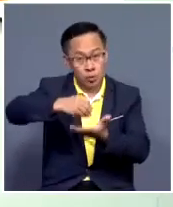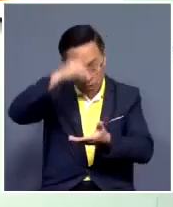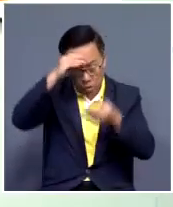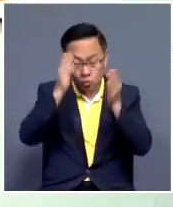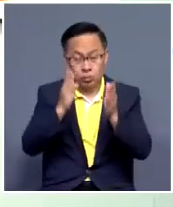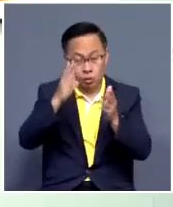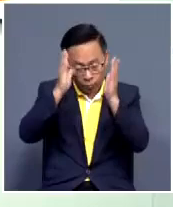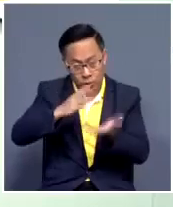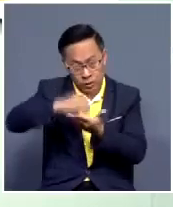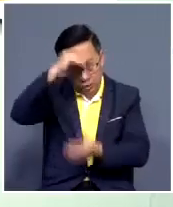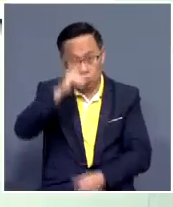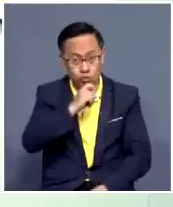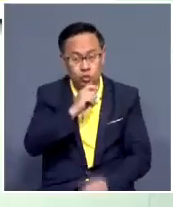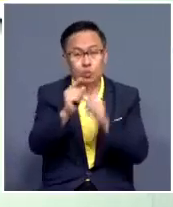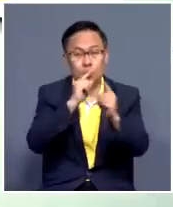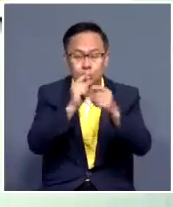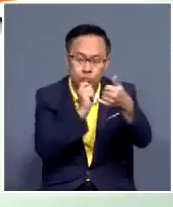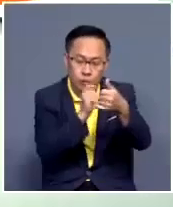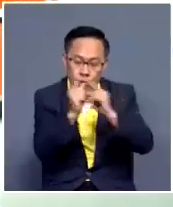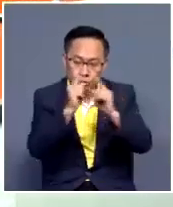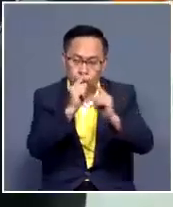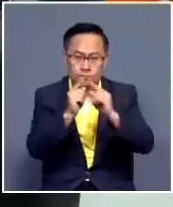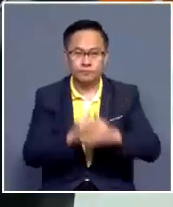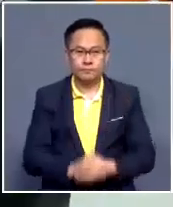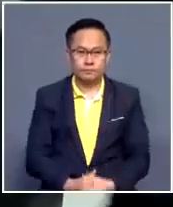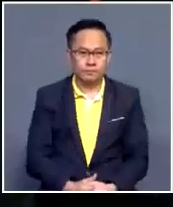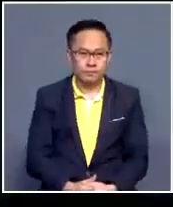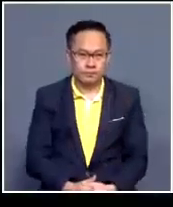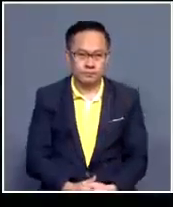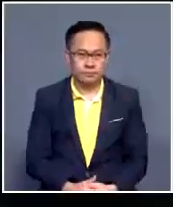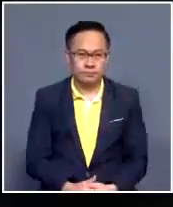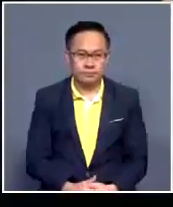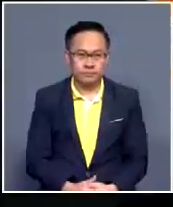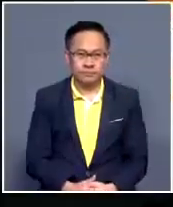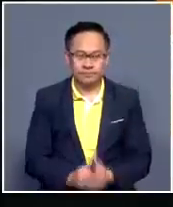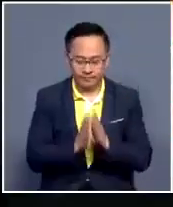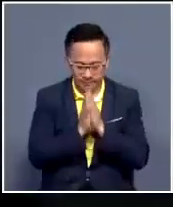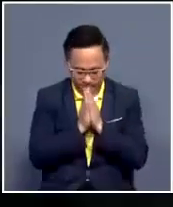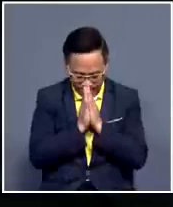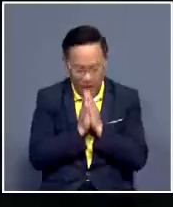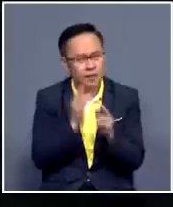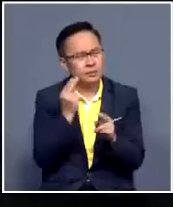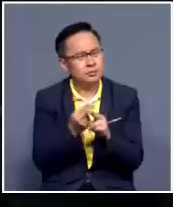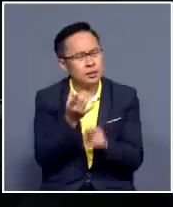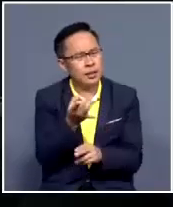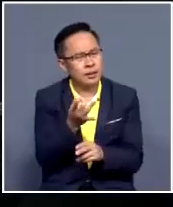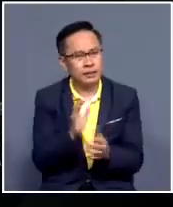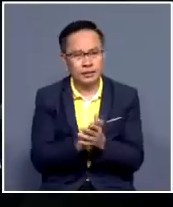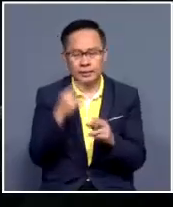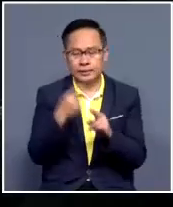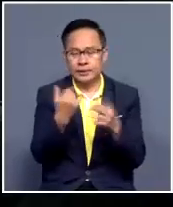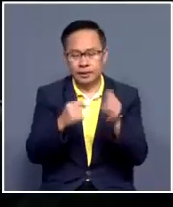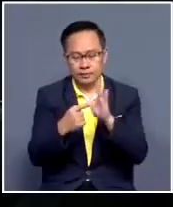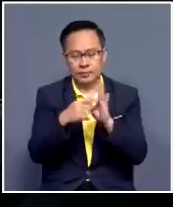อีฟว่าเดี๋ยวเราไปพูดคุยกับเขากันดีกว่าค่ะตามมาเลยสวัสดีค่ะ ค่ะสวัสดีค่ะ ชื่ออะไรคะ ค่ะชื่อแนนค่ะ